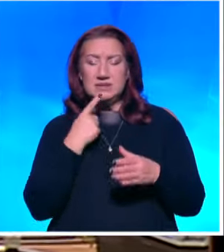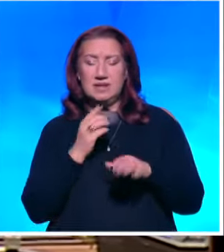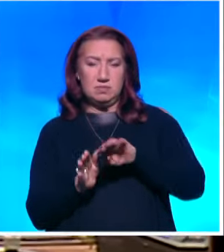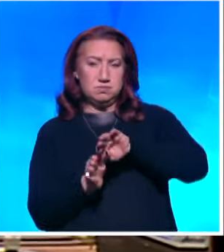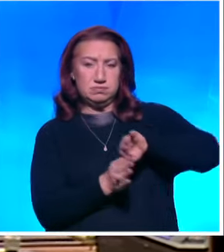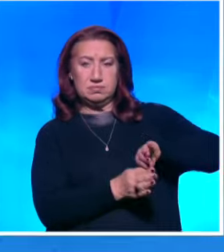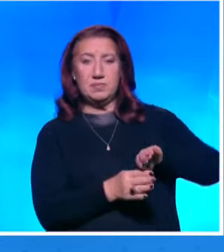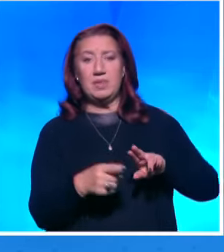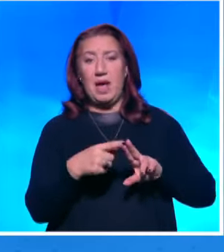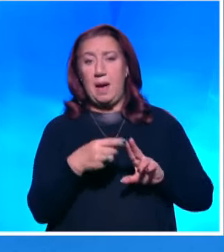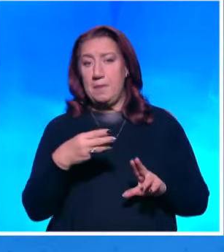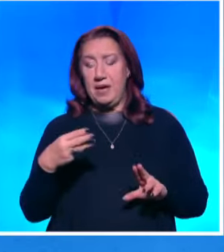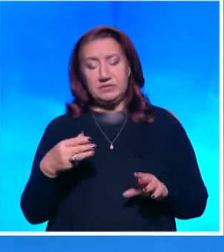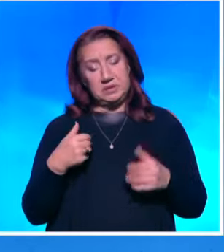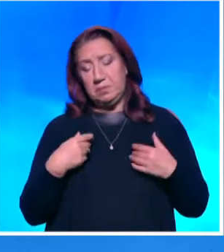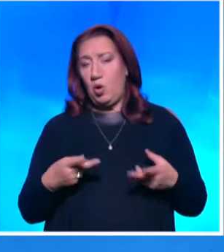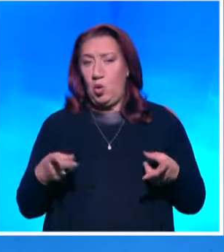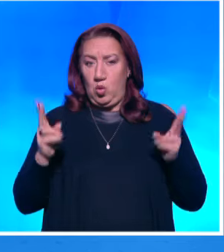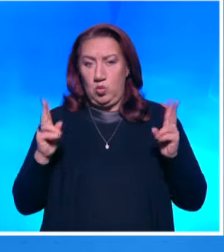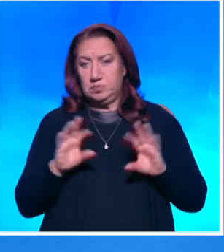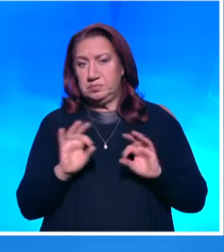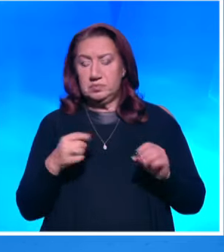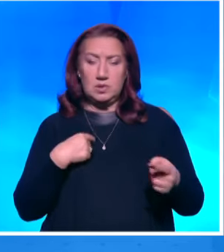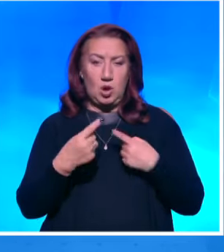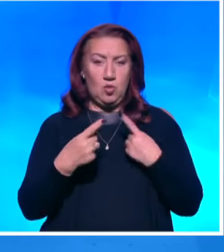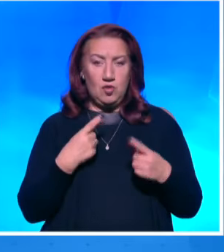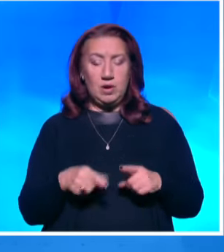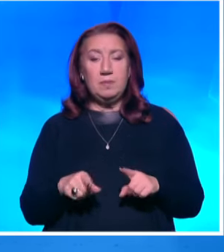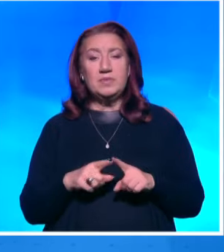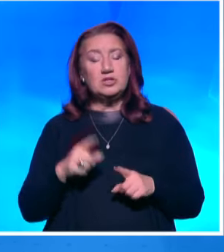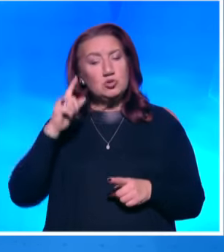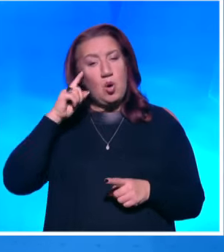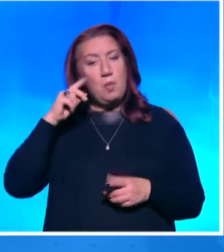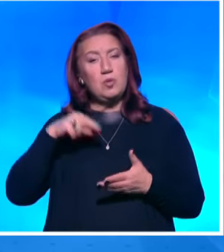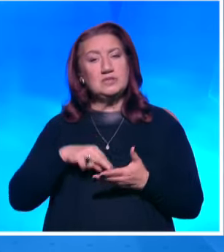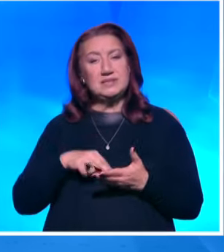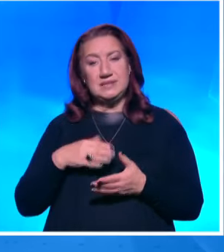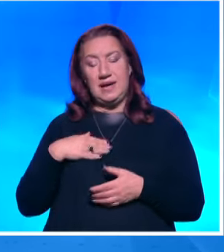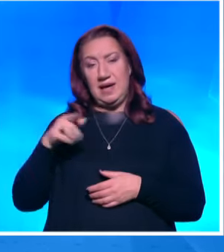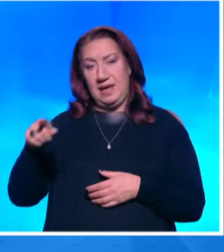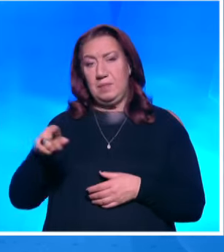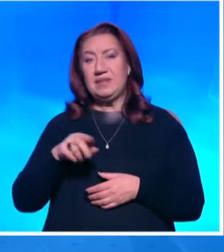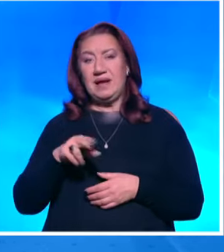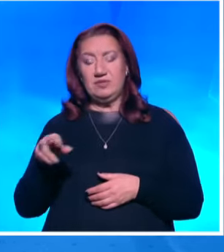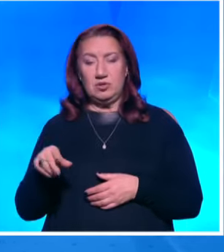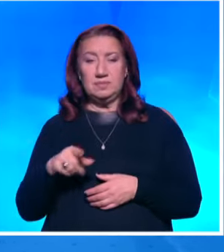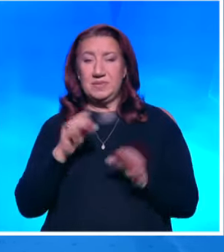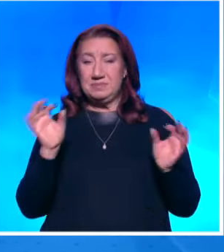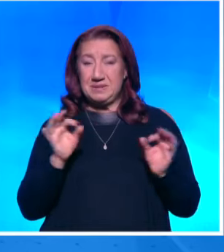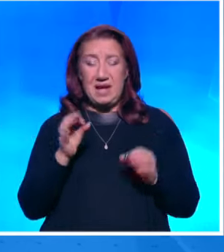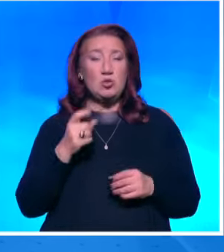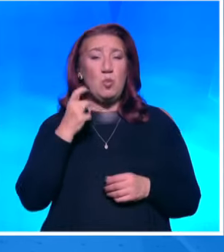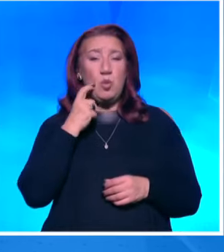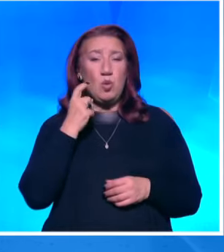разговор казват още от коалицията позиция дойде и от има такъв народ по отношение на бойко борисов министър-председател а